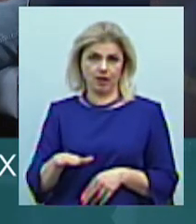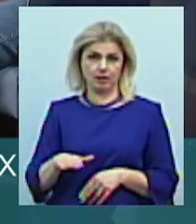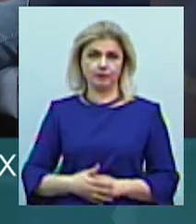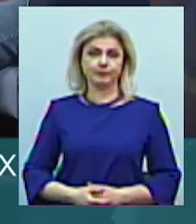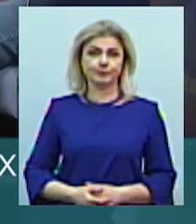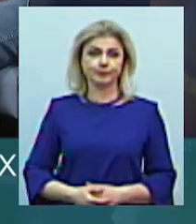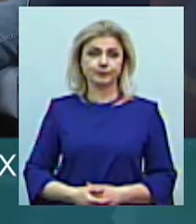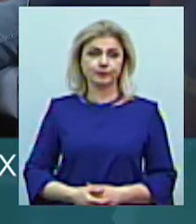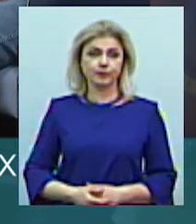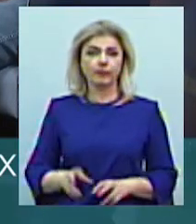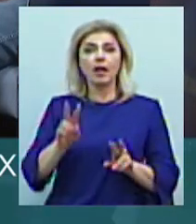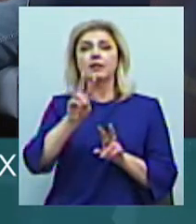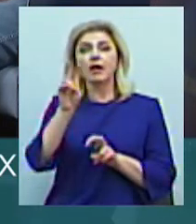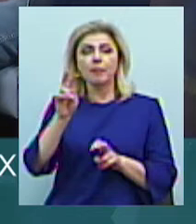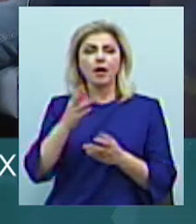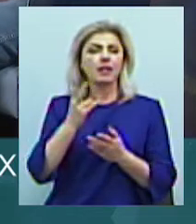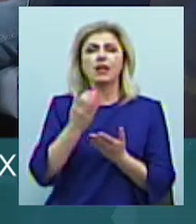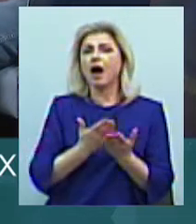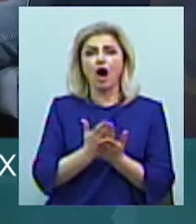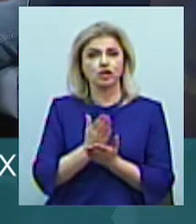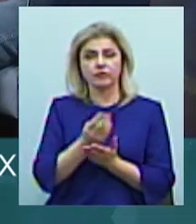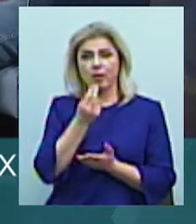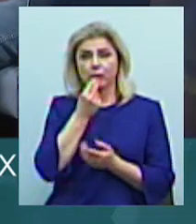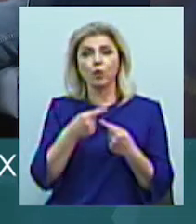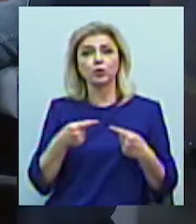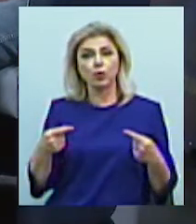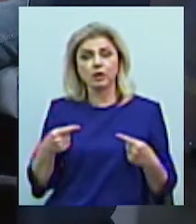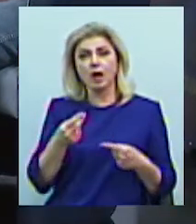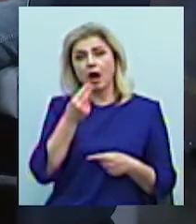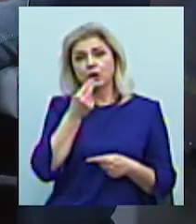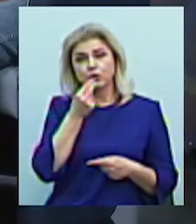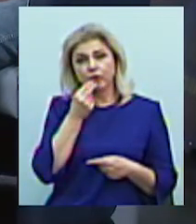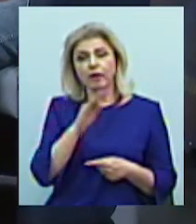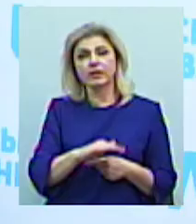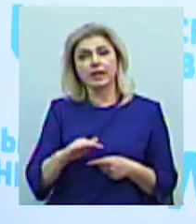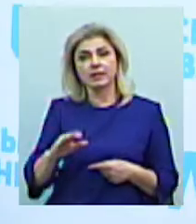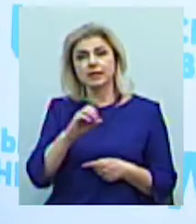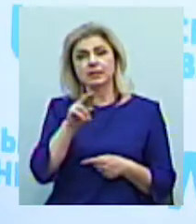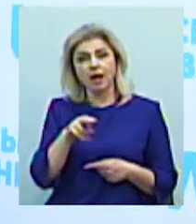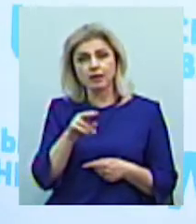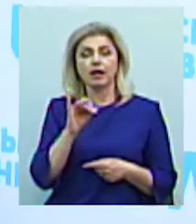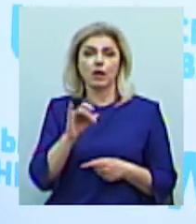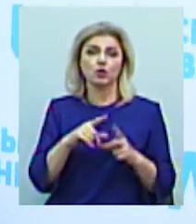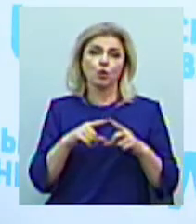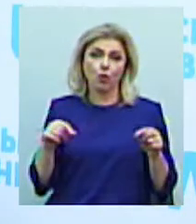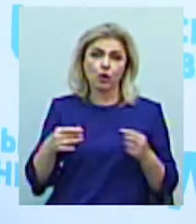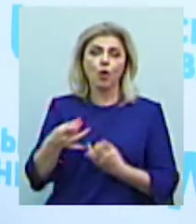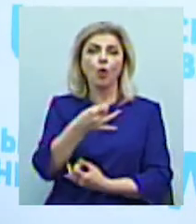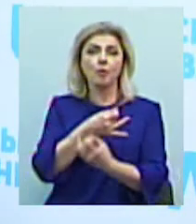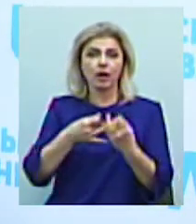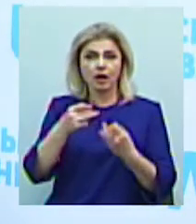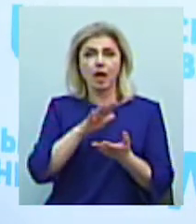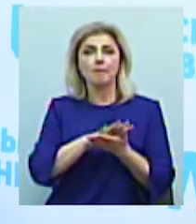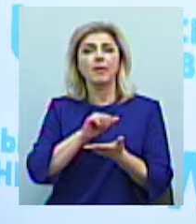Звичайно. Тема неякісних продуктів харчування у дитячих садках та школах обговорюється у медіа